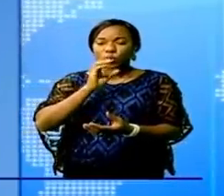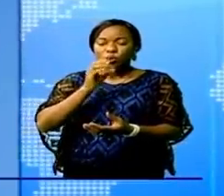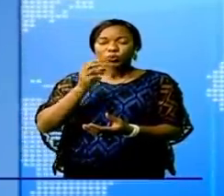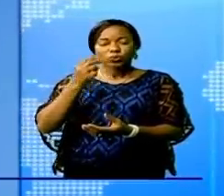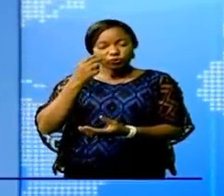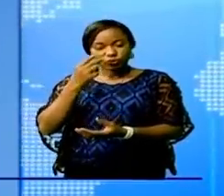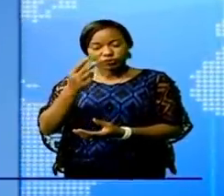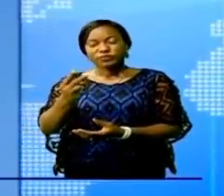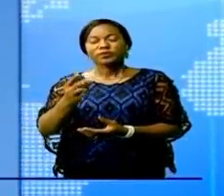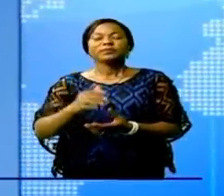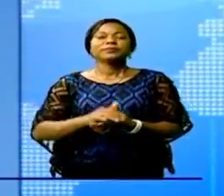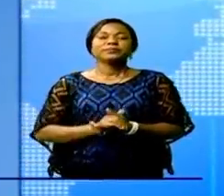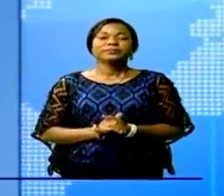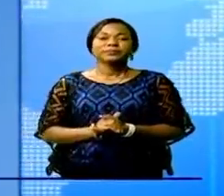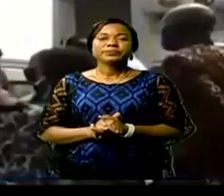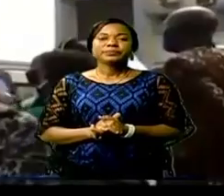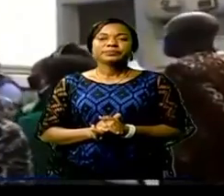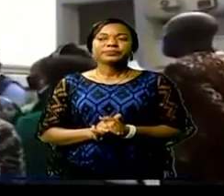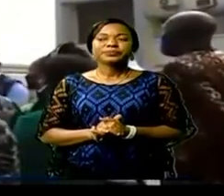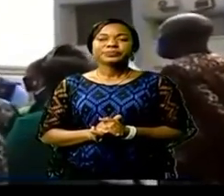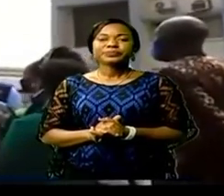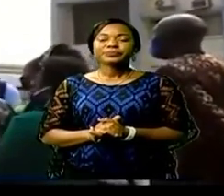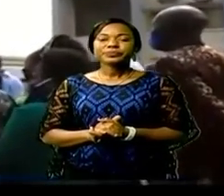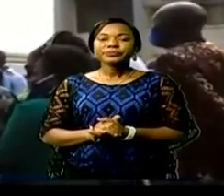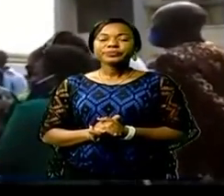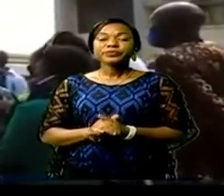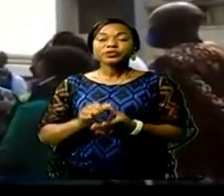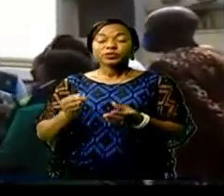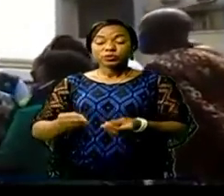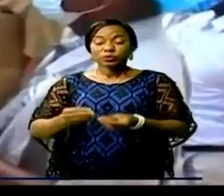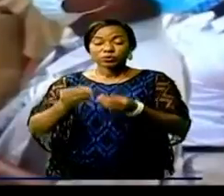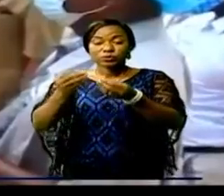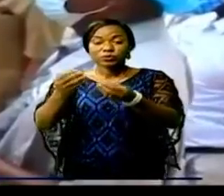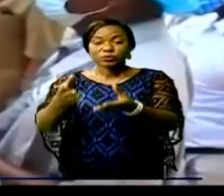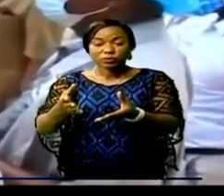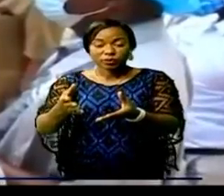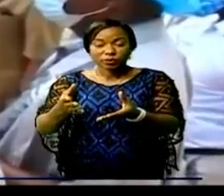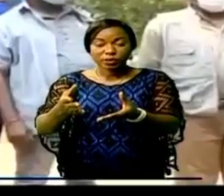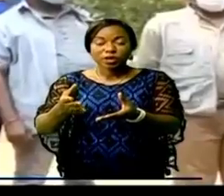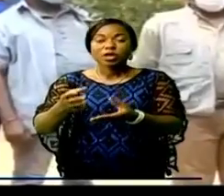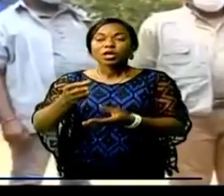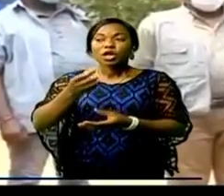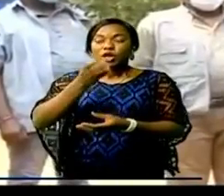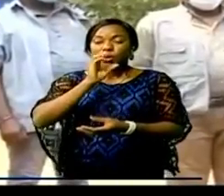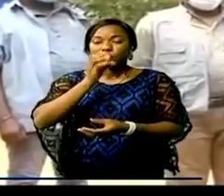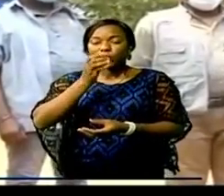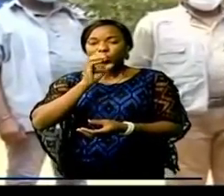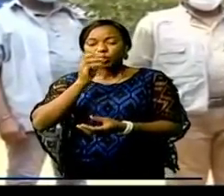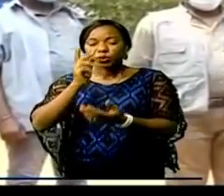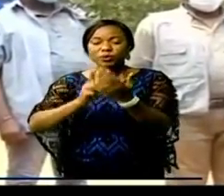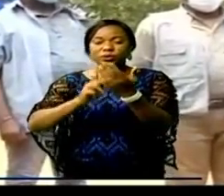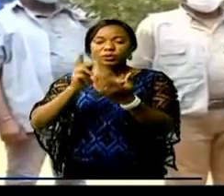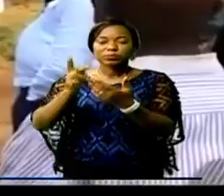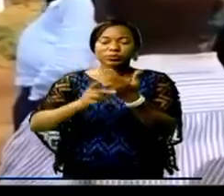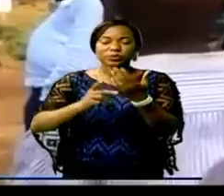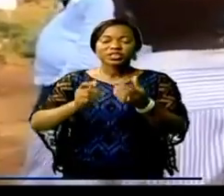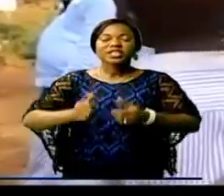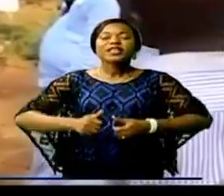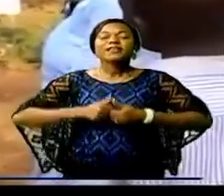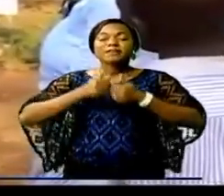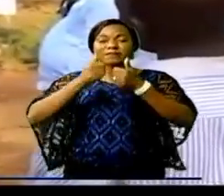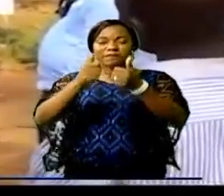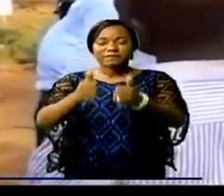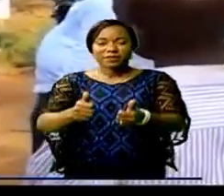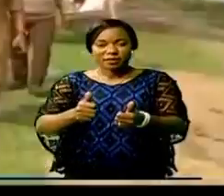réponse est dans ce reportage. Une dotation de haute portée sociale qui rentre dans le cadre du projet Bomoi mis en œuvre